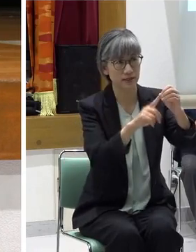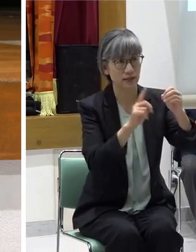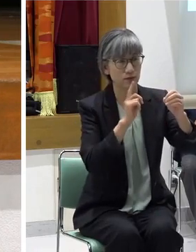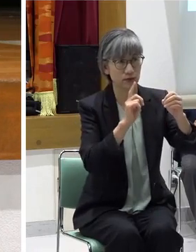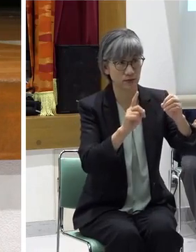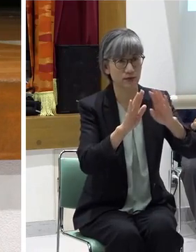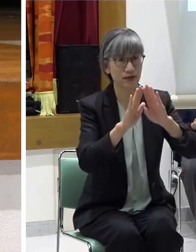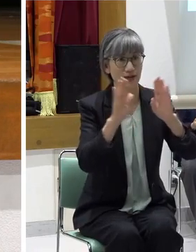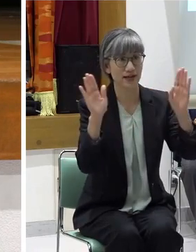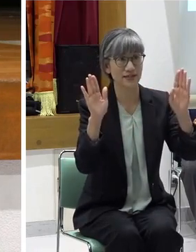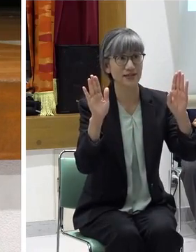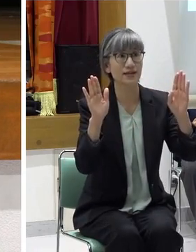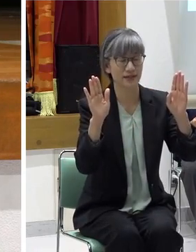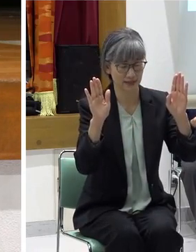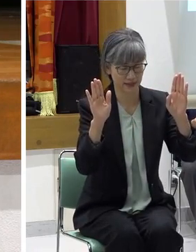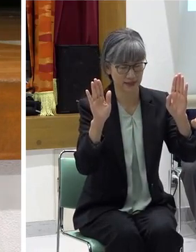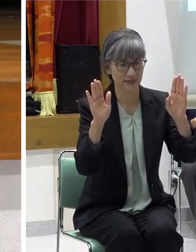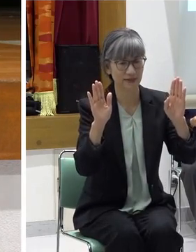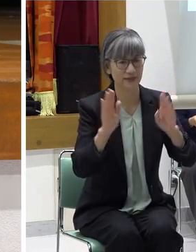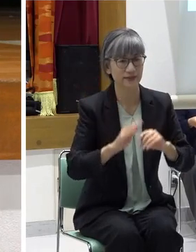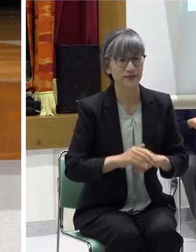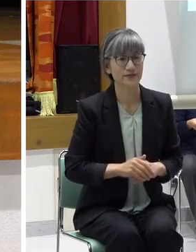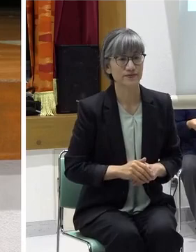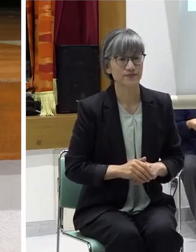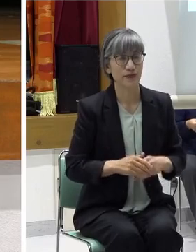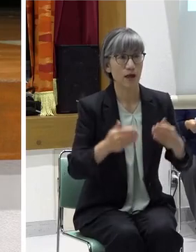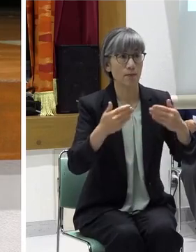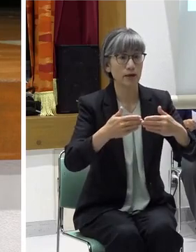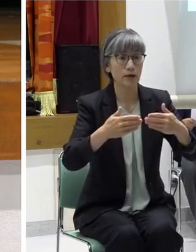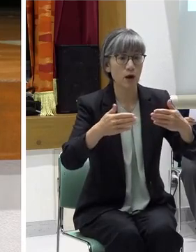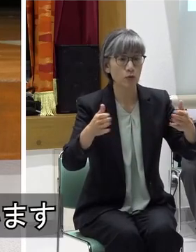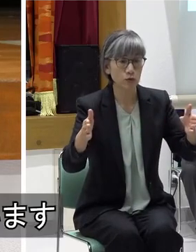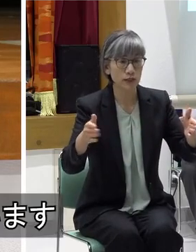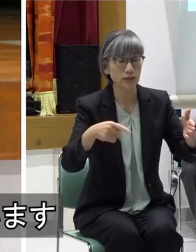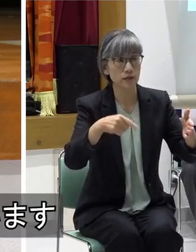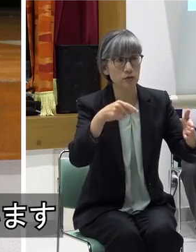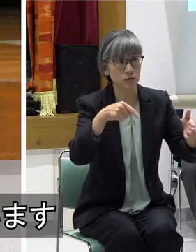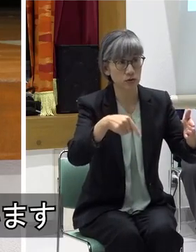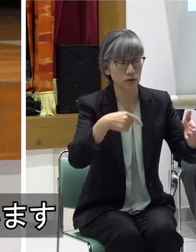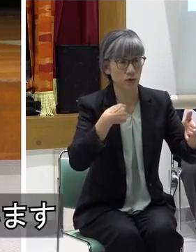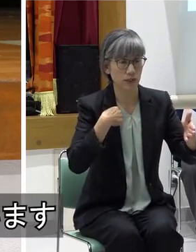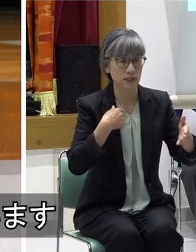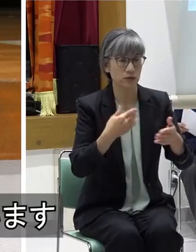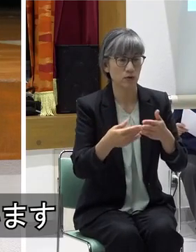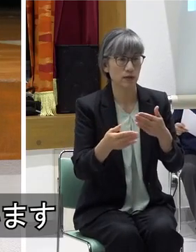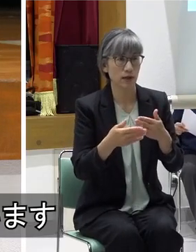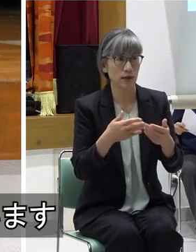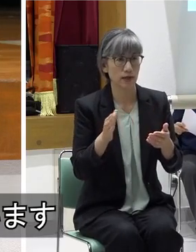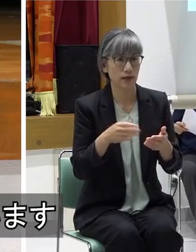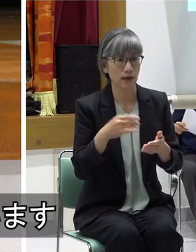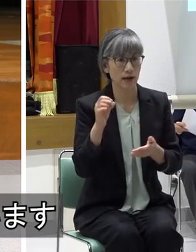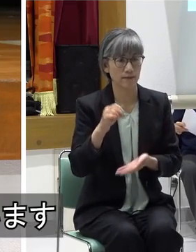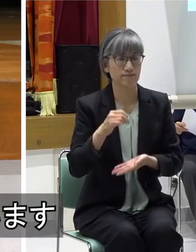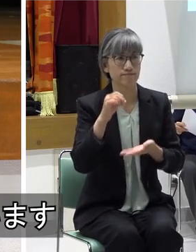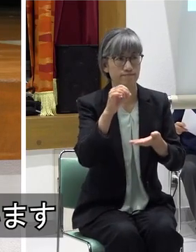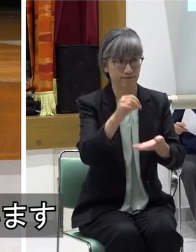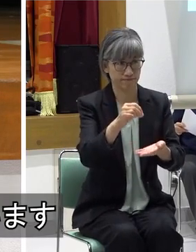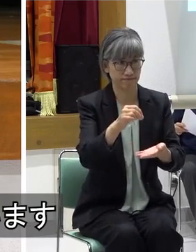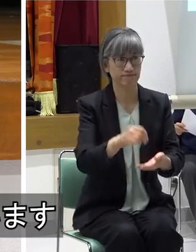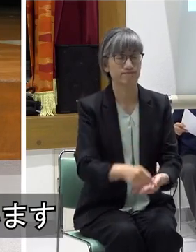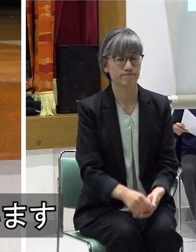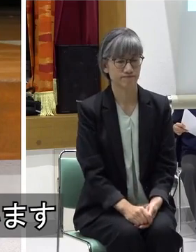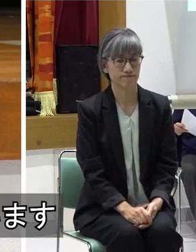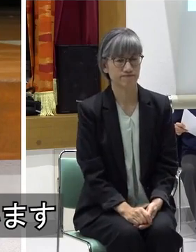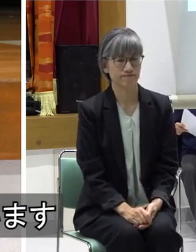されているところですが、バリアフリー化について私の体験より話をさせていただこうと思います